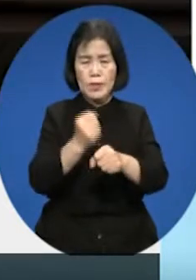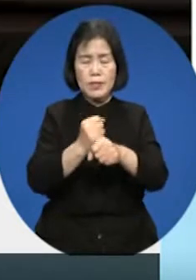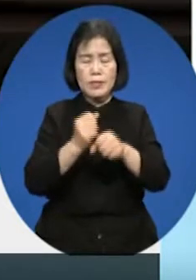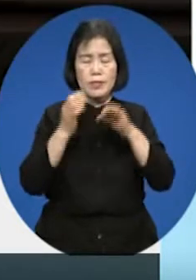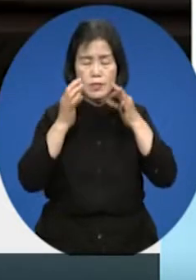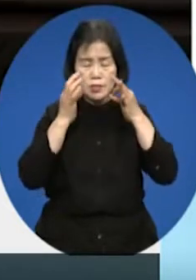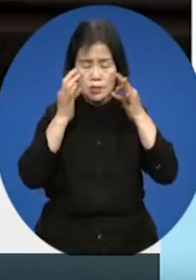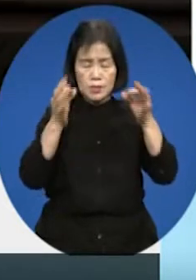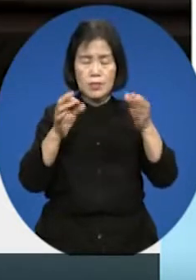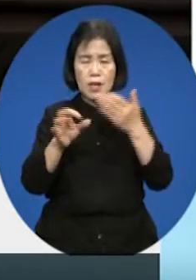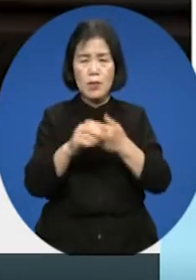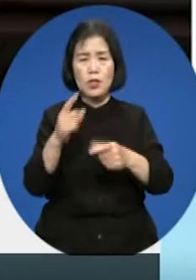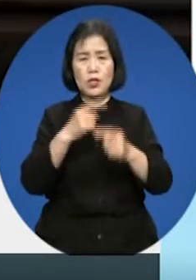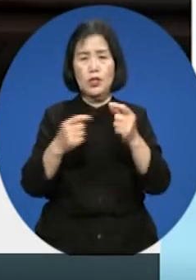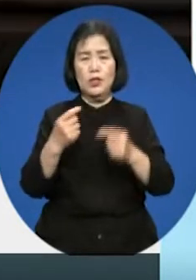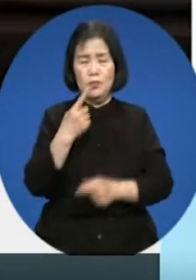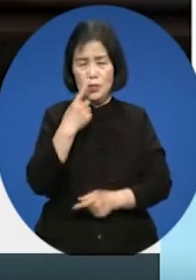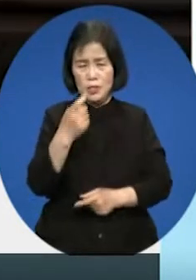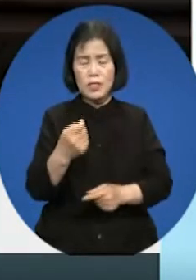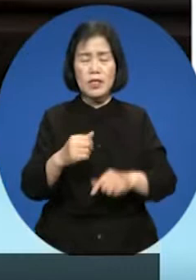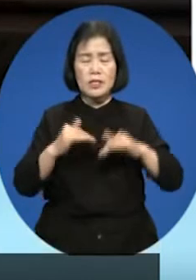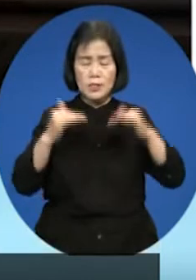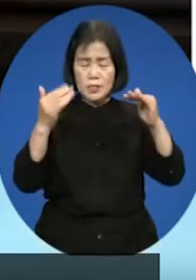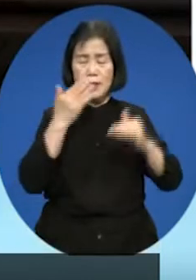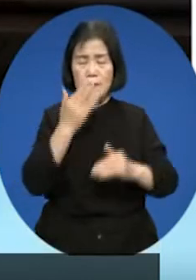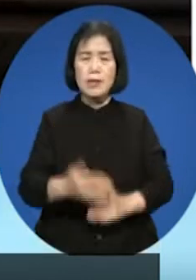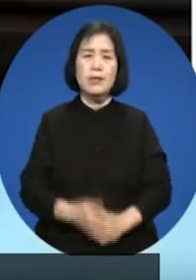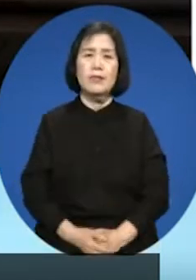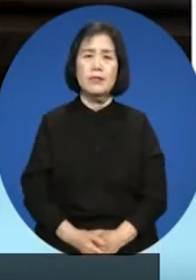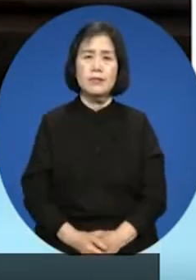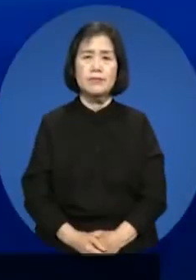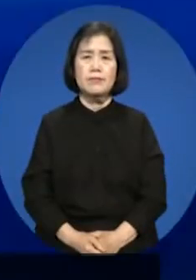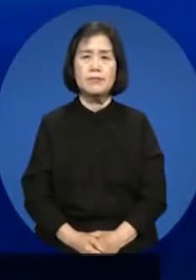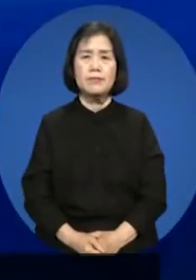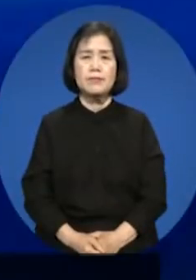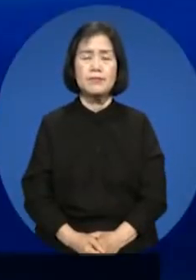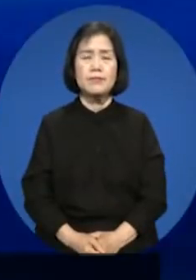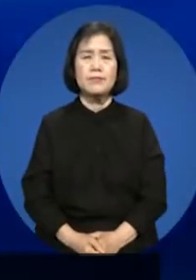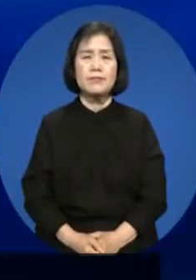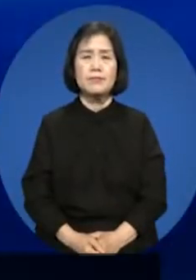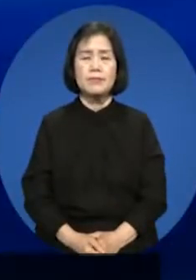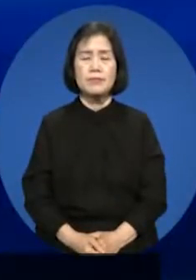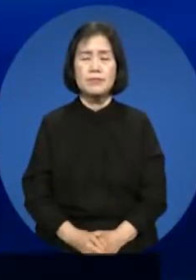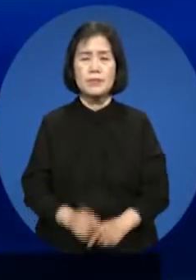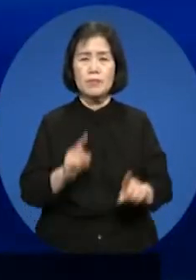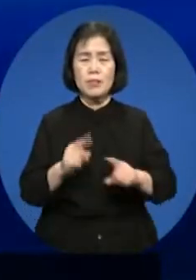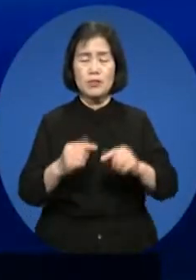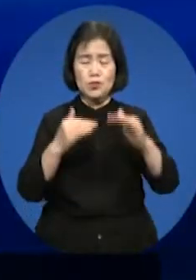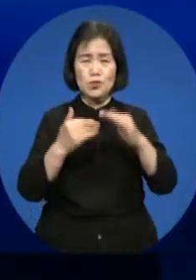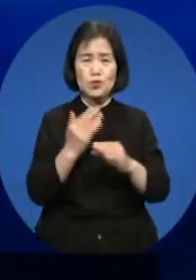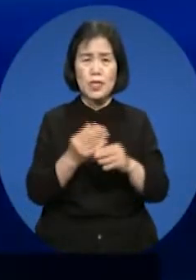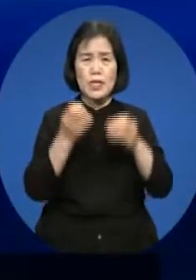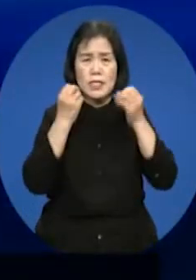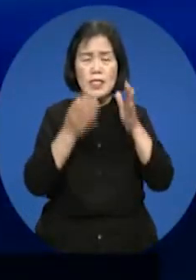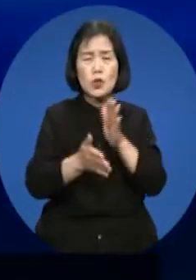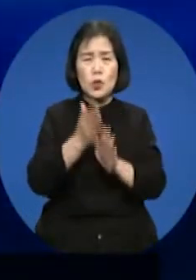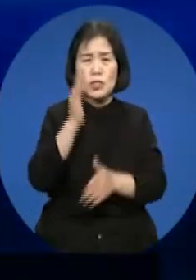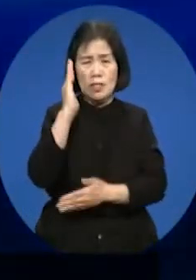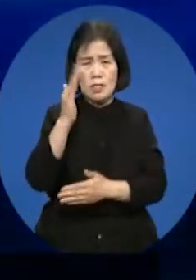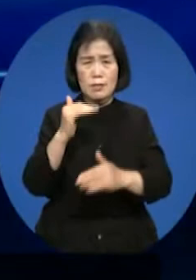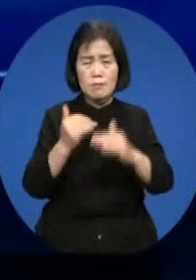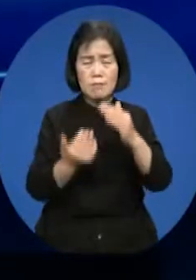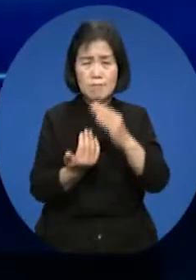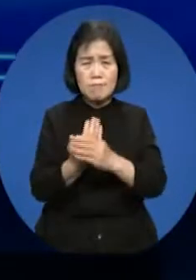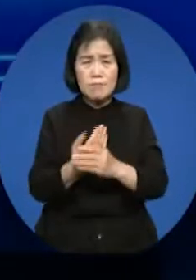다하면 광명이 더 멋지게 성장하지 않을까 싶습니다. 알겠습니다. 자, 방금 또 말씀 도중에 신도시 얘기가 나와서 이 부분도